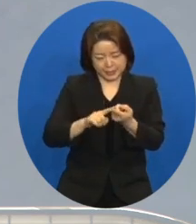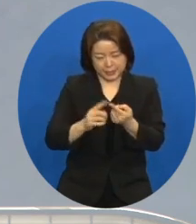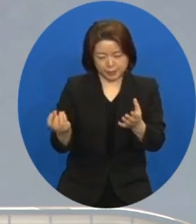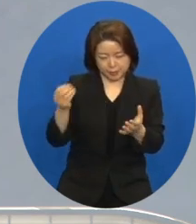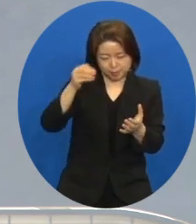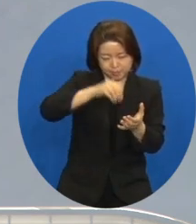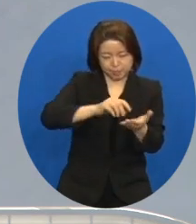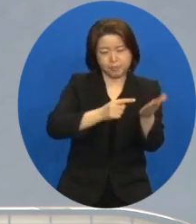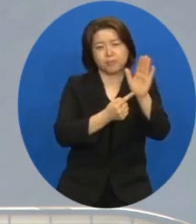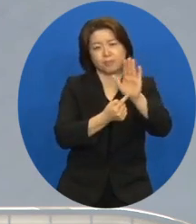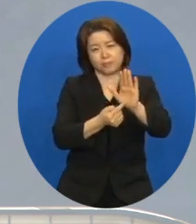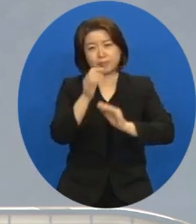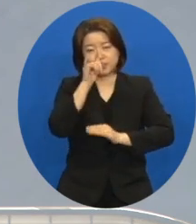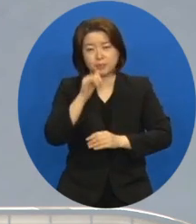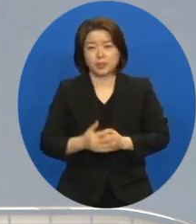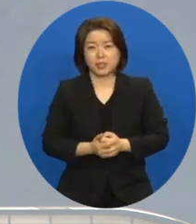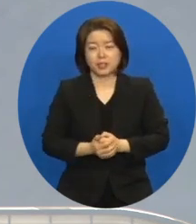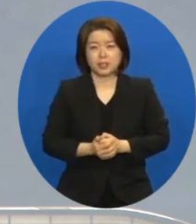거예요.